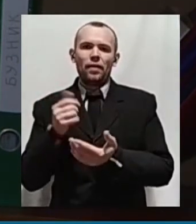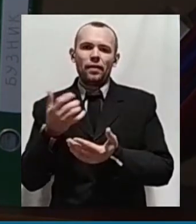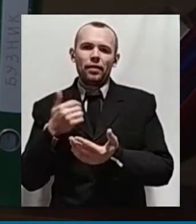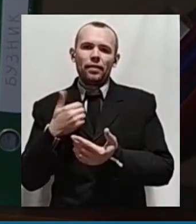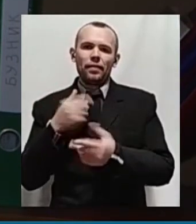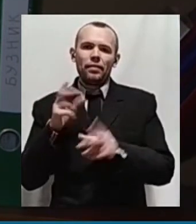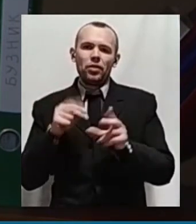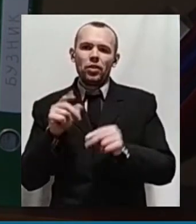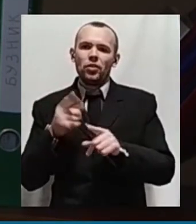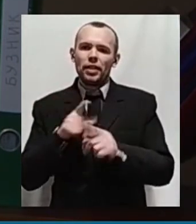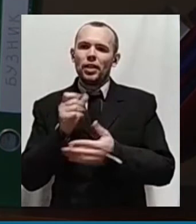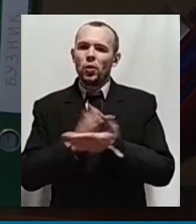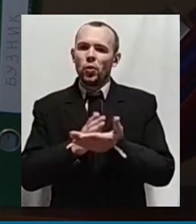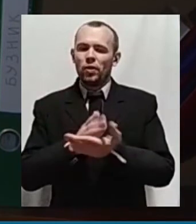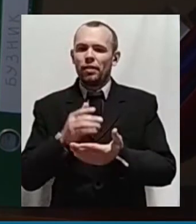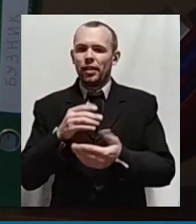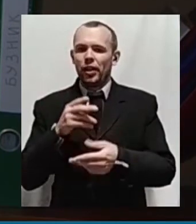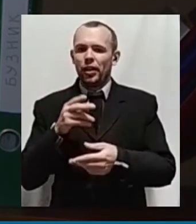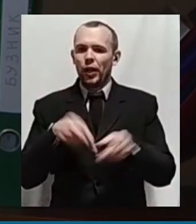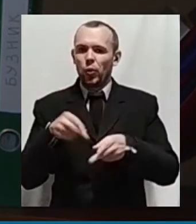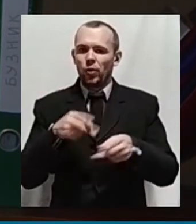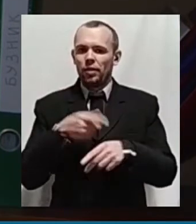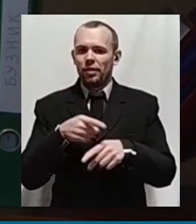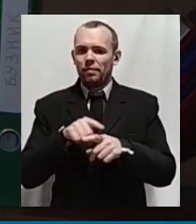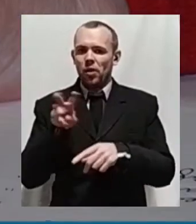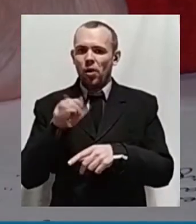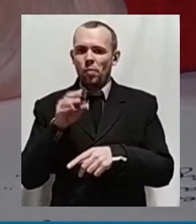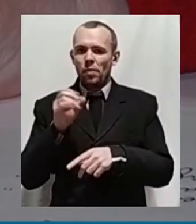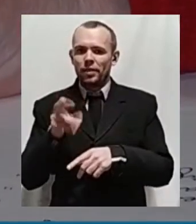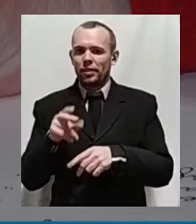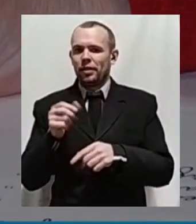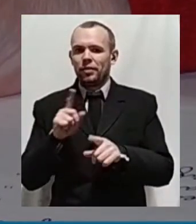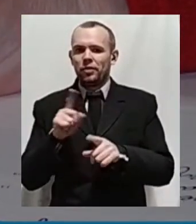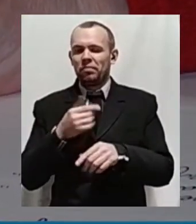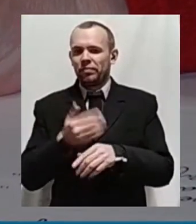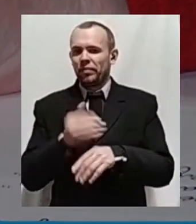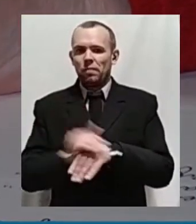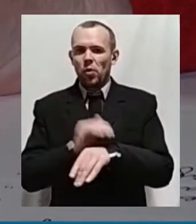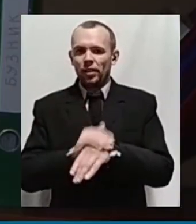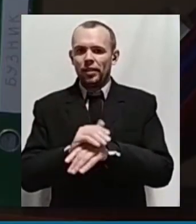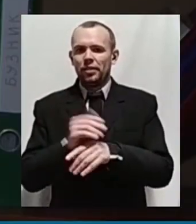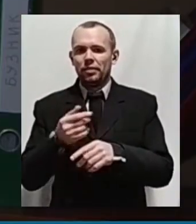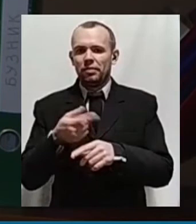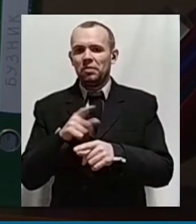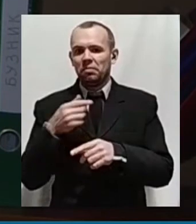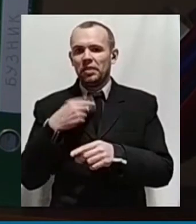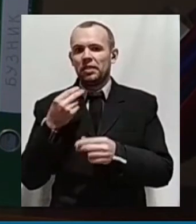Николаевич, зробив операцію, яку ще не робили в світі. К этому ушел